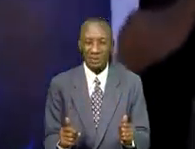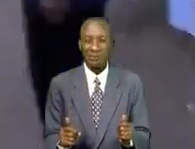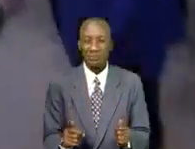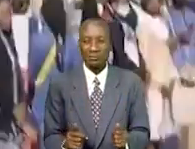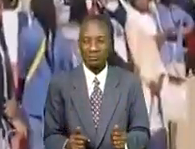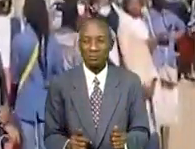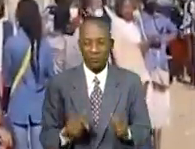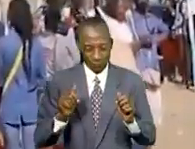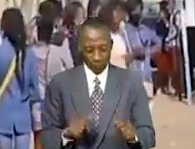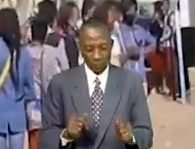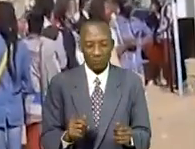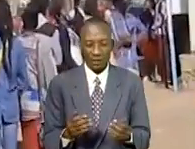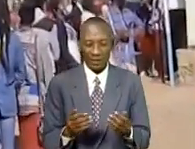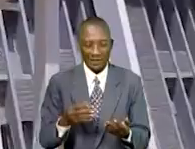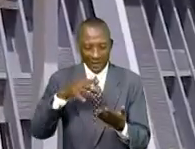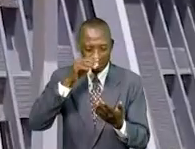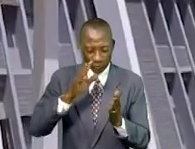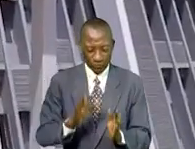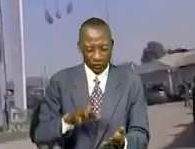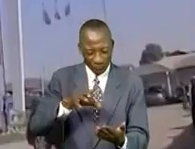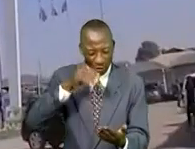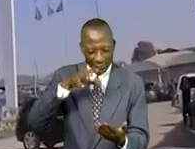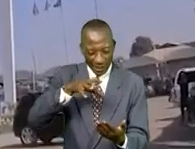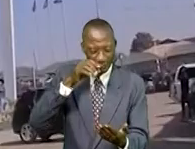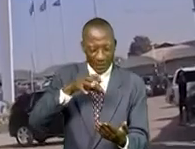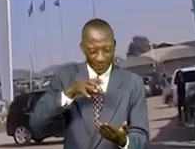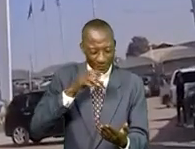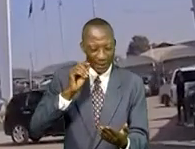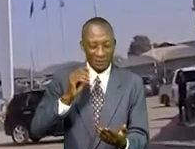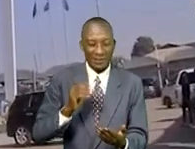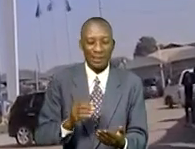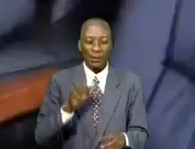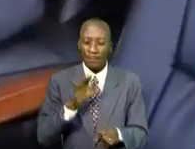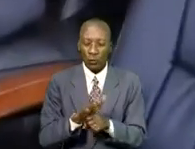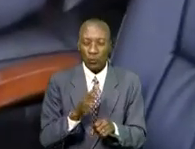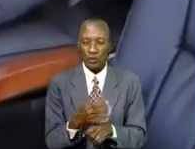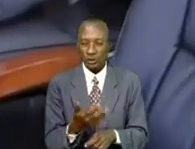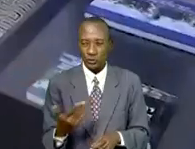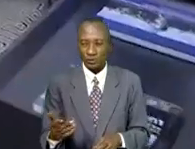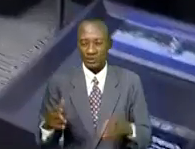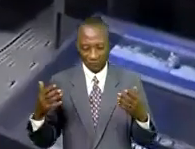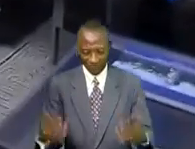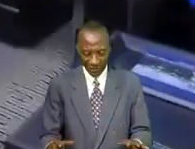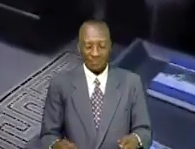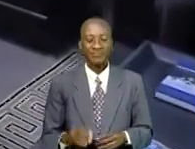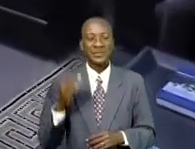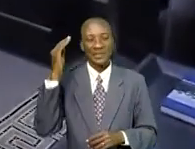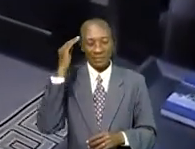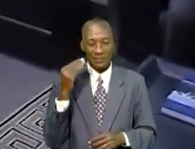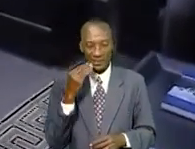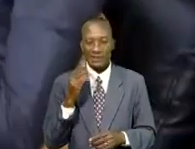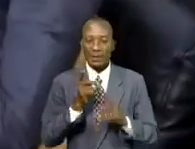une connaissance de qualité. C'est ainsi que le ministre est allé échanger avec le gouverneur intérimaire de la province du